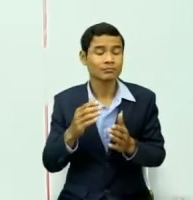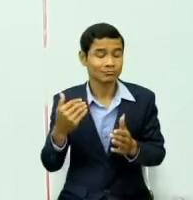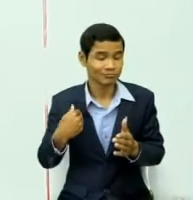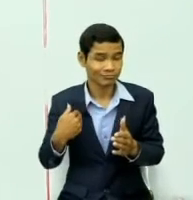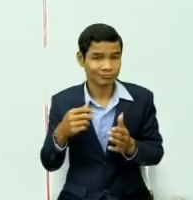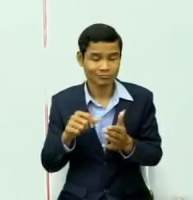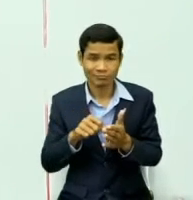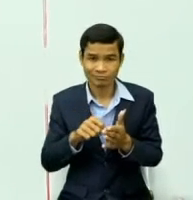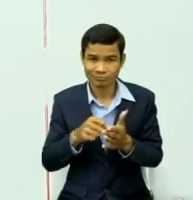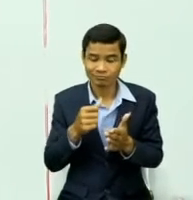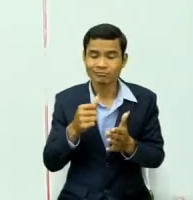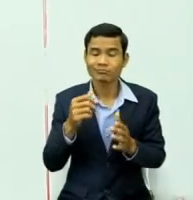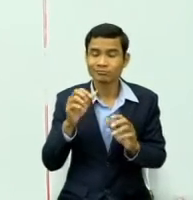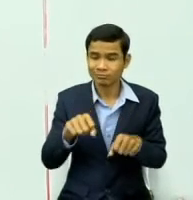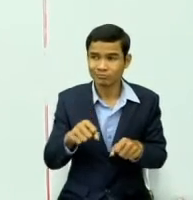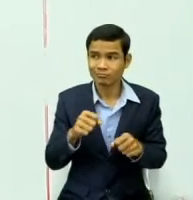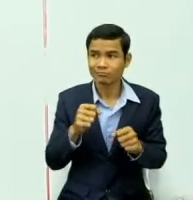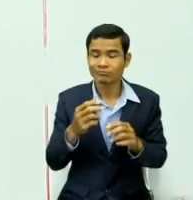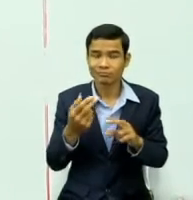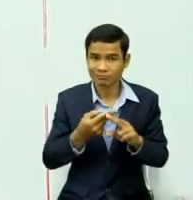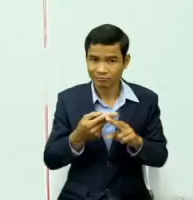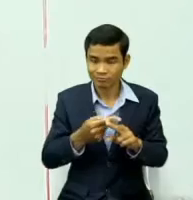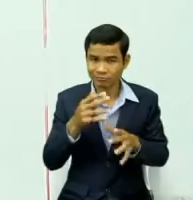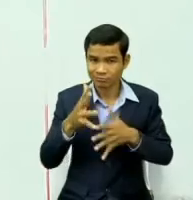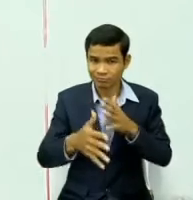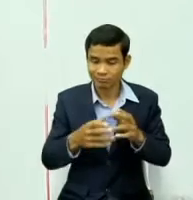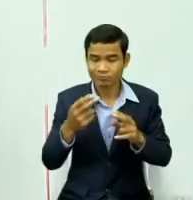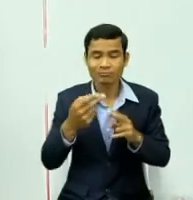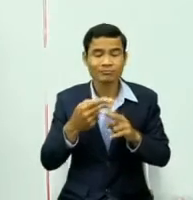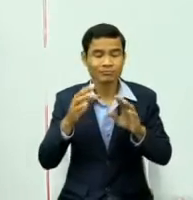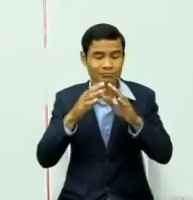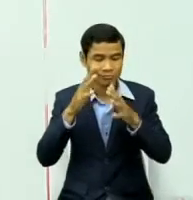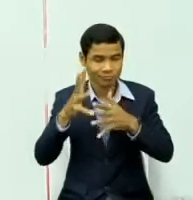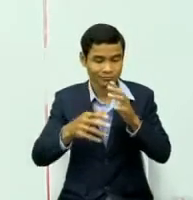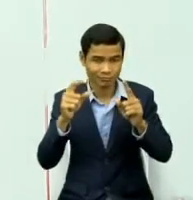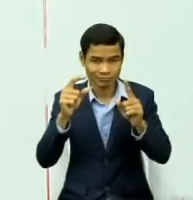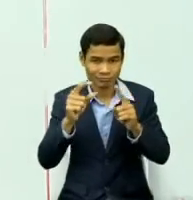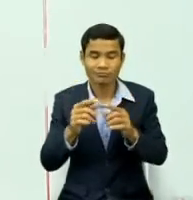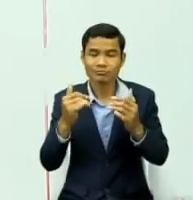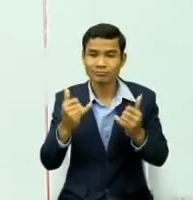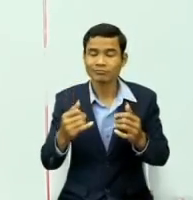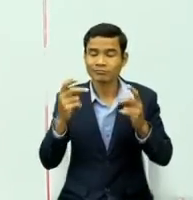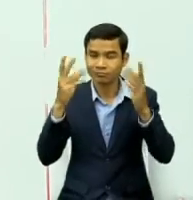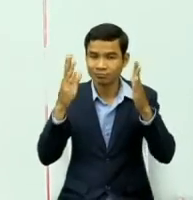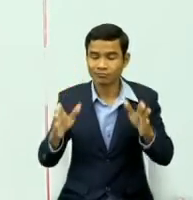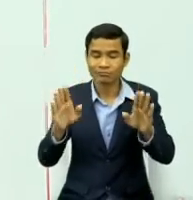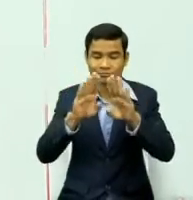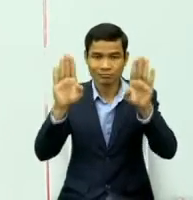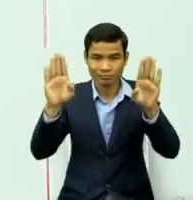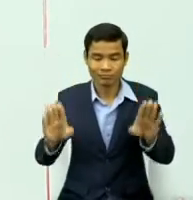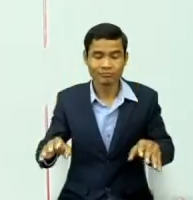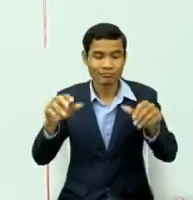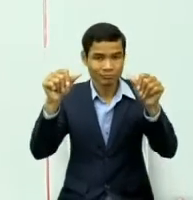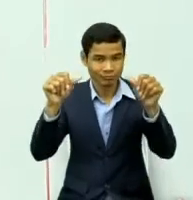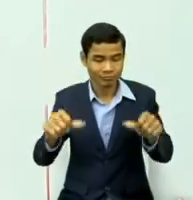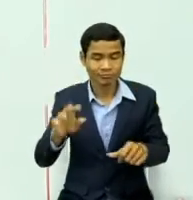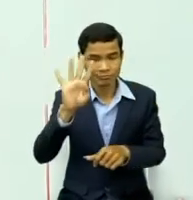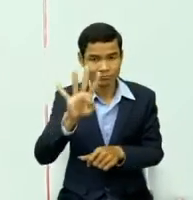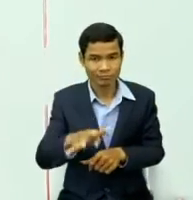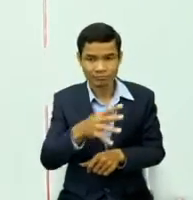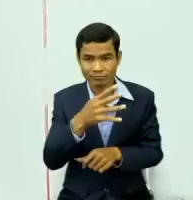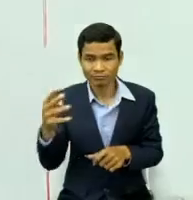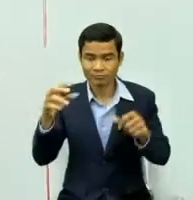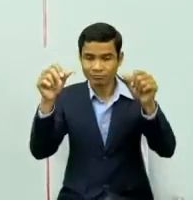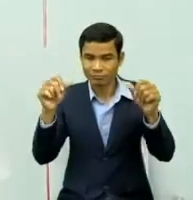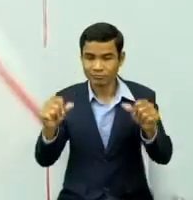trong chùm lạch này ca án bịa. Chà, và tập mà tiết cơ nẹ cơ rô của miến tà ràng này ca án bịa. Đầm bây giờ mộng bằng hai con đây nè con.